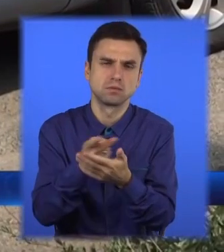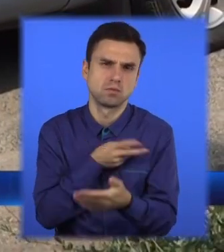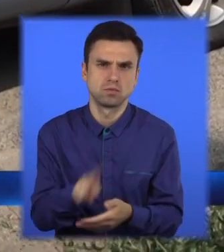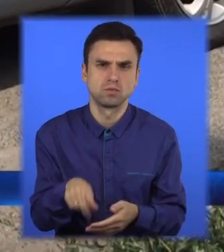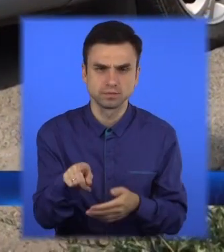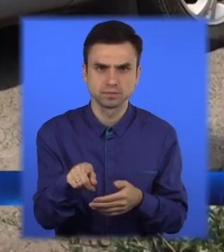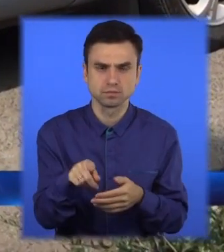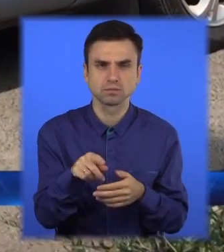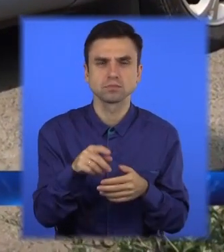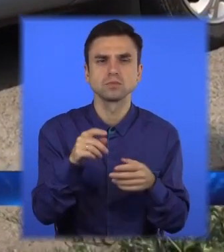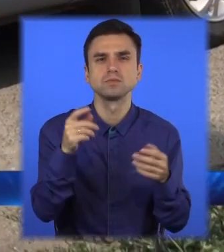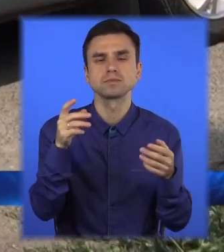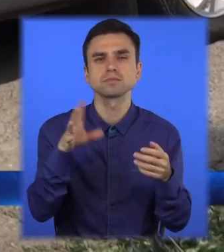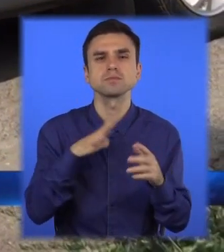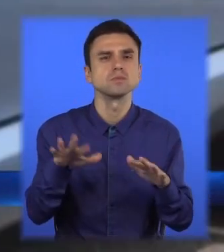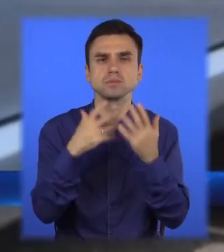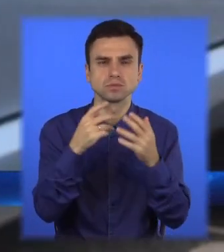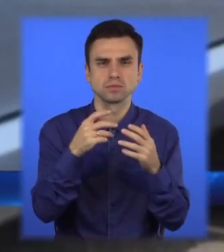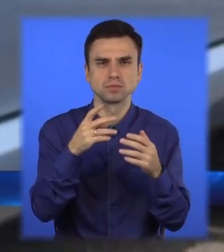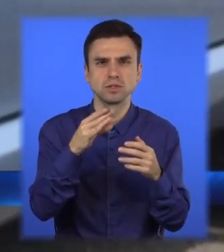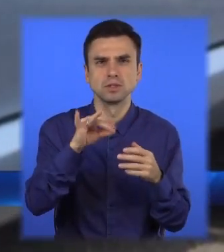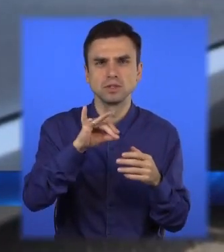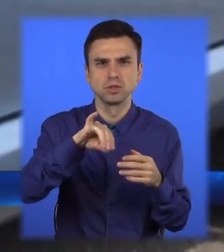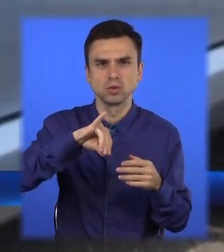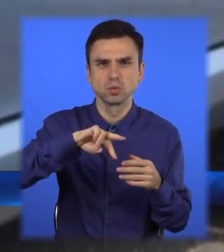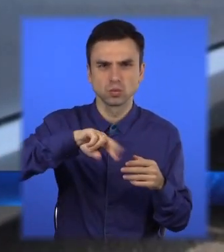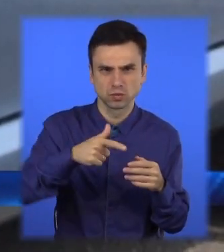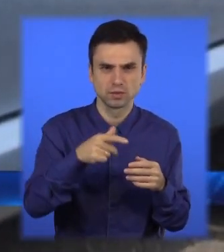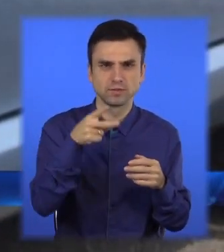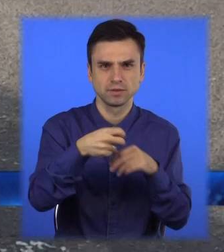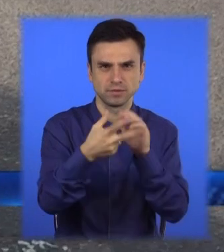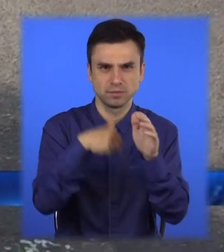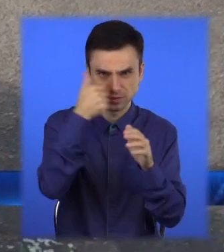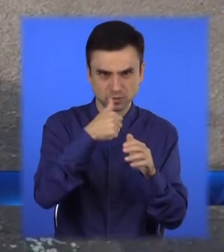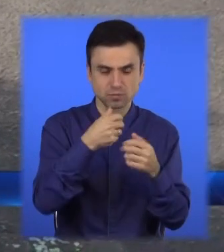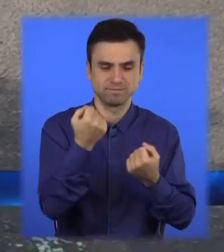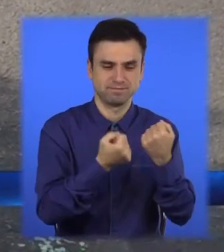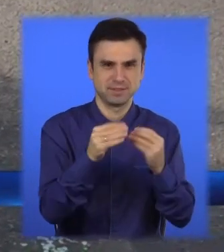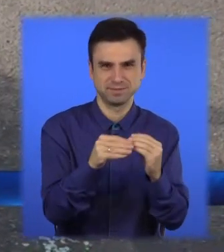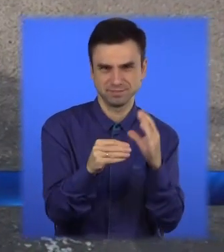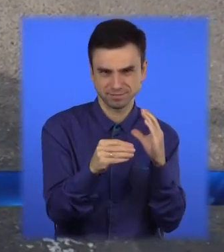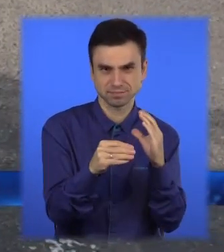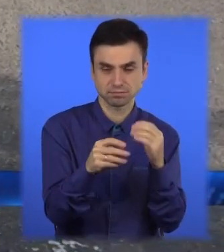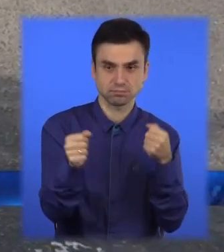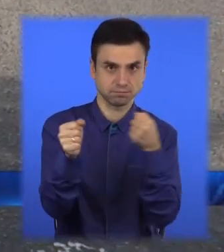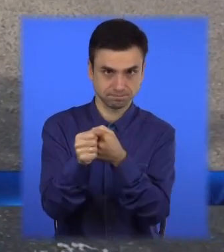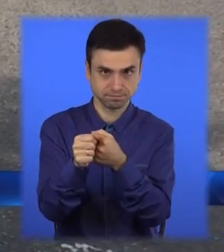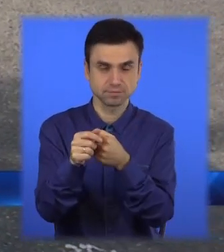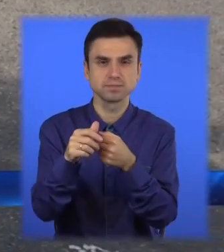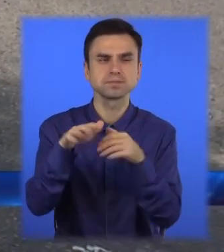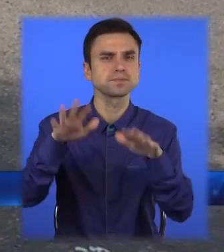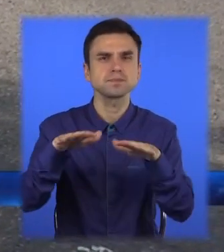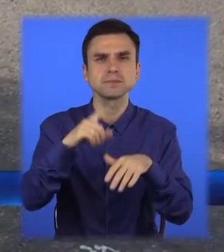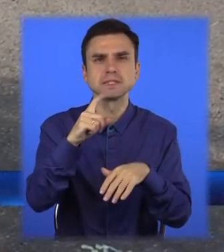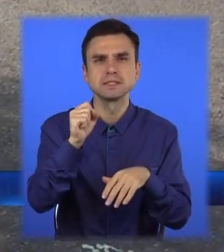в липні 2018 року чоловік на автомобілі «Чері» наїхав на керманича двоколісного. Трапилось це на